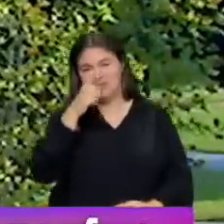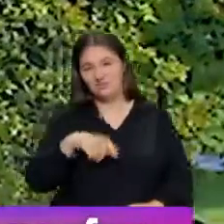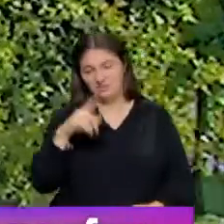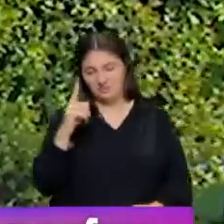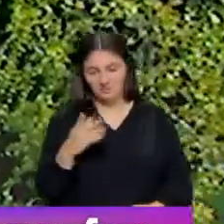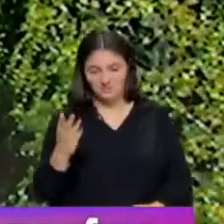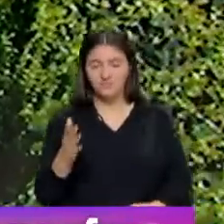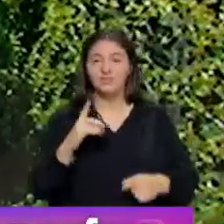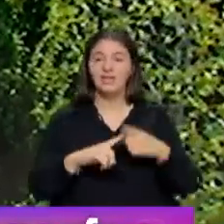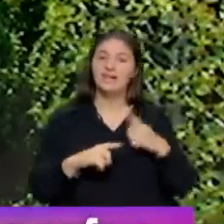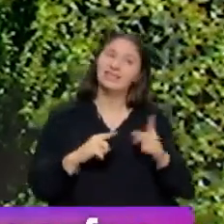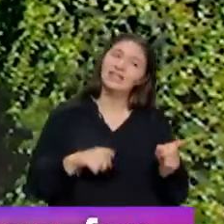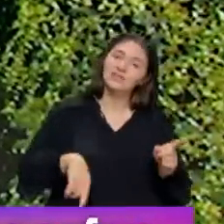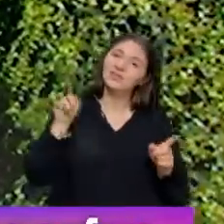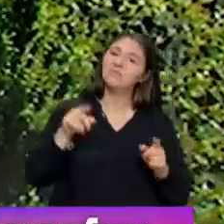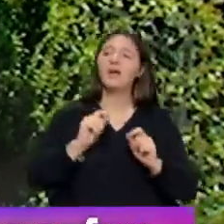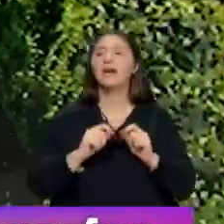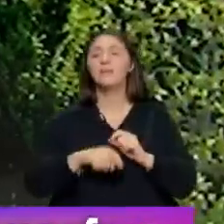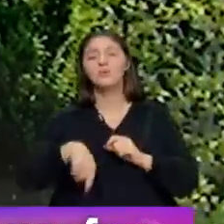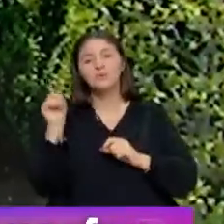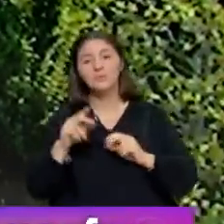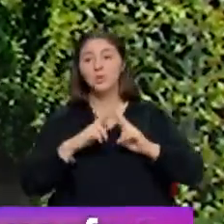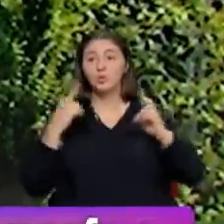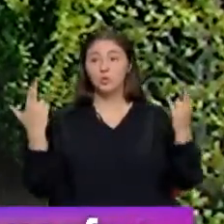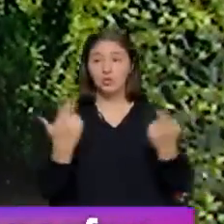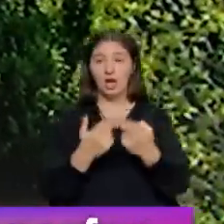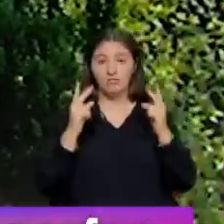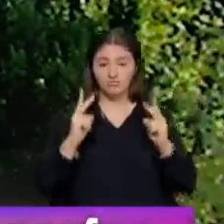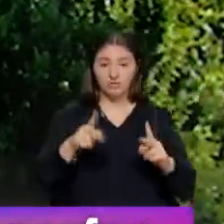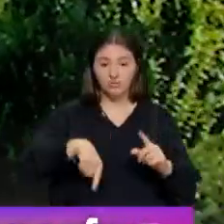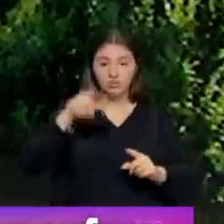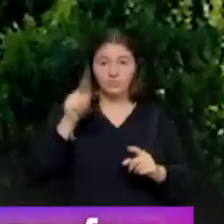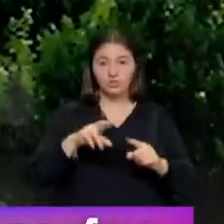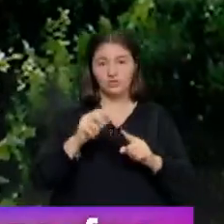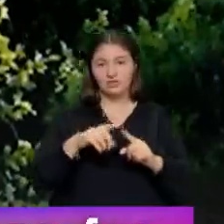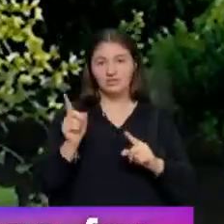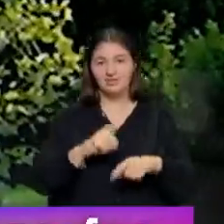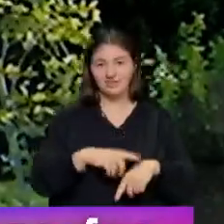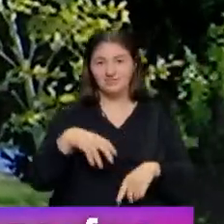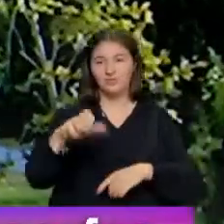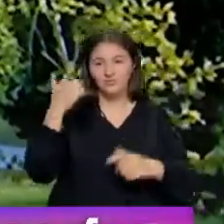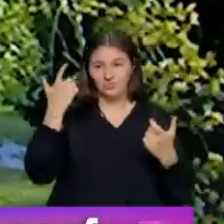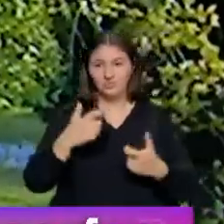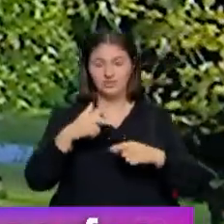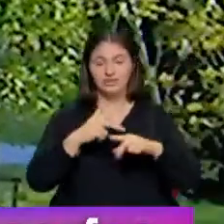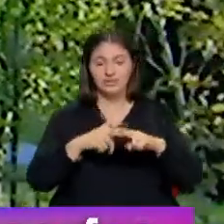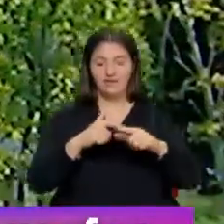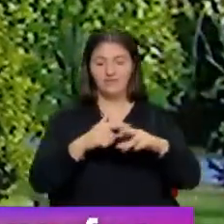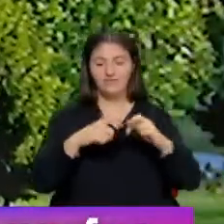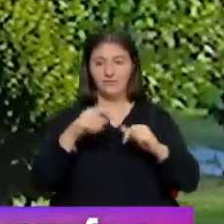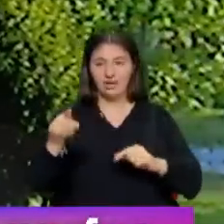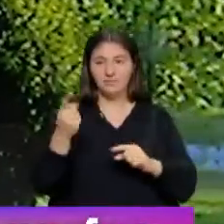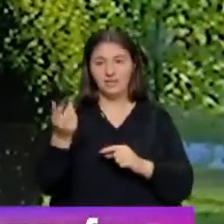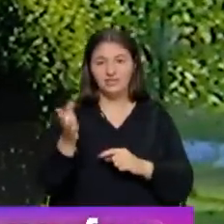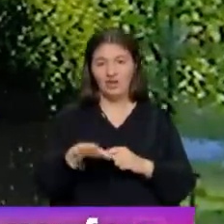gündemi siyaset gündemi ekonomi gündemi dünyanın gündeminin notlarıyla da çalar saat bülten sorumlusu Zafer